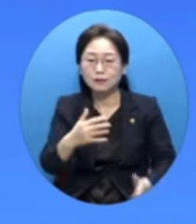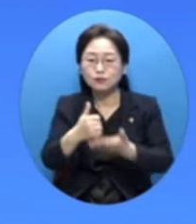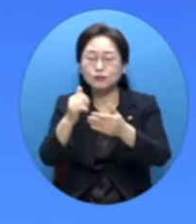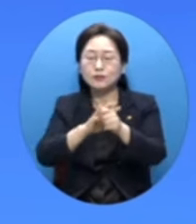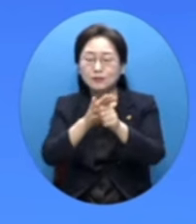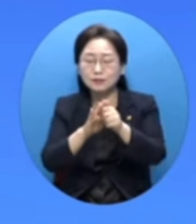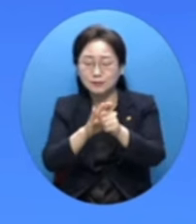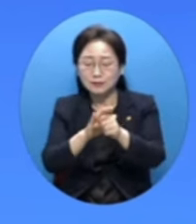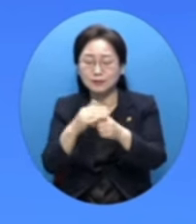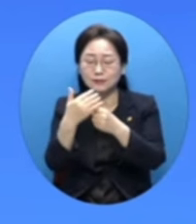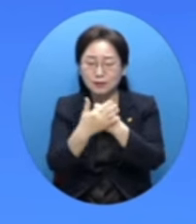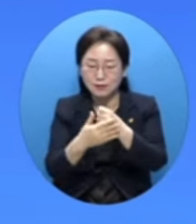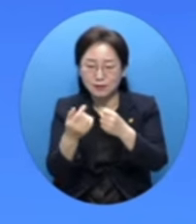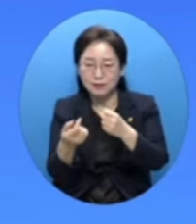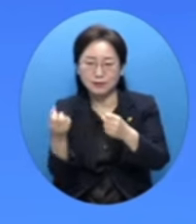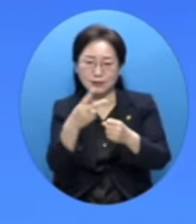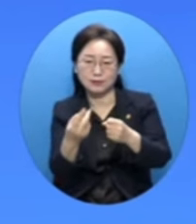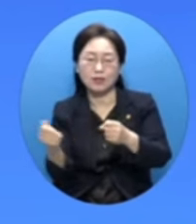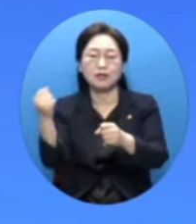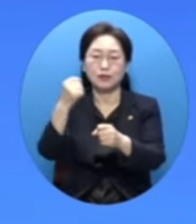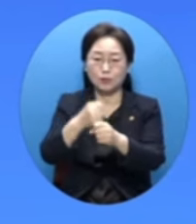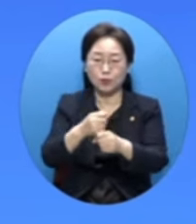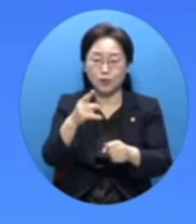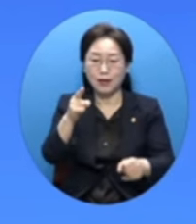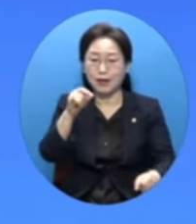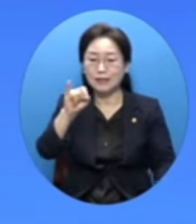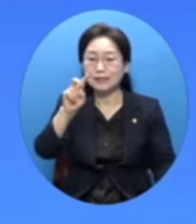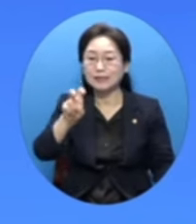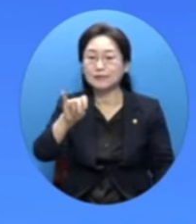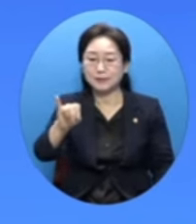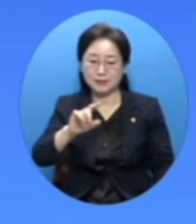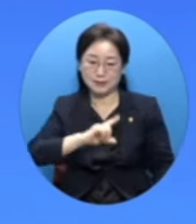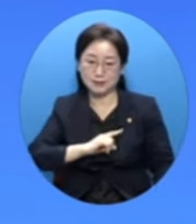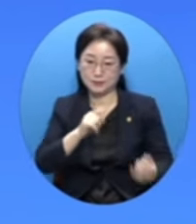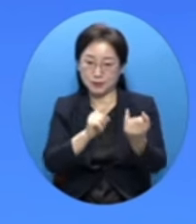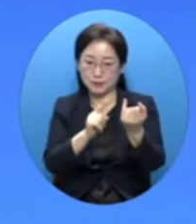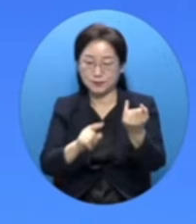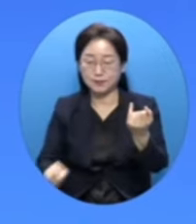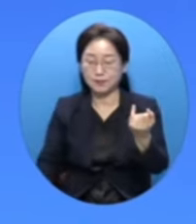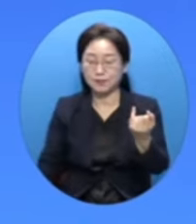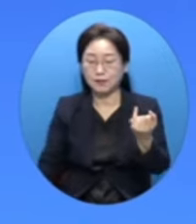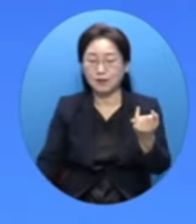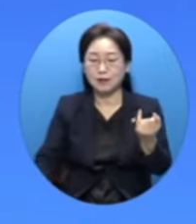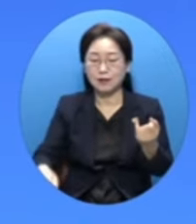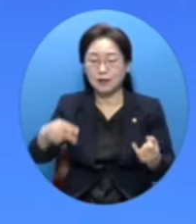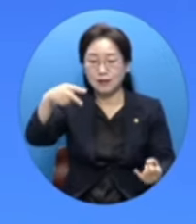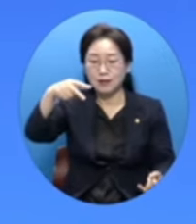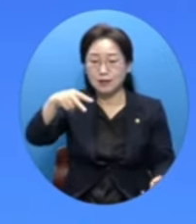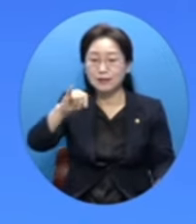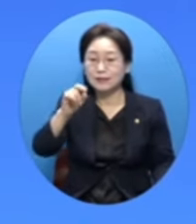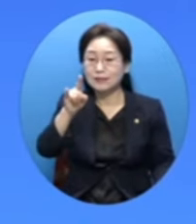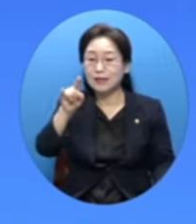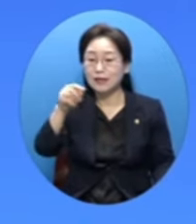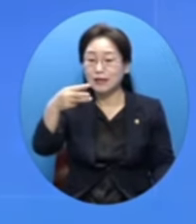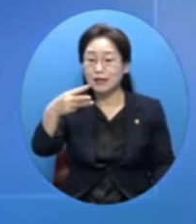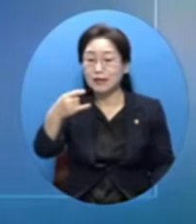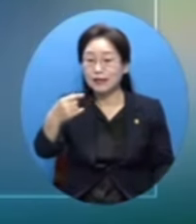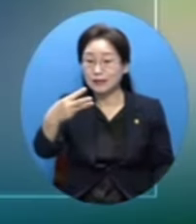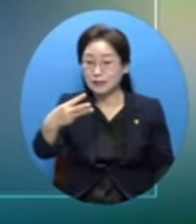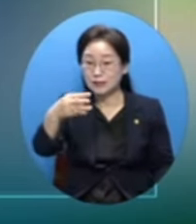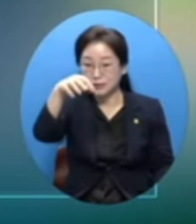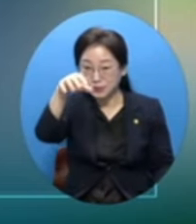돌아온 에임이라고 하는 자매가 있습니다. 시애틀 갈보리 채플의 웨인 텔러